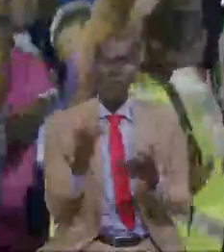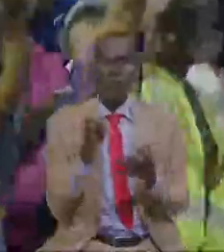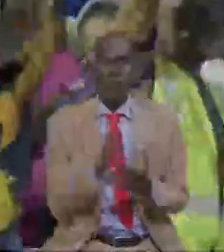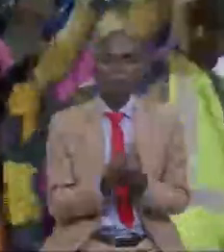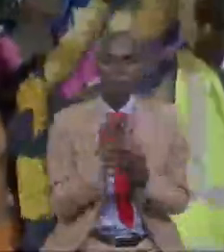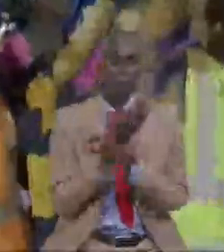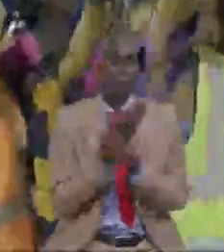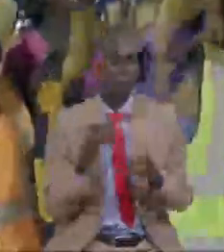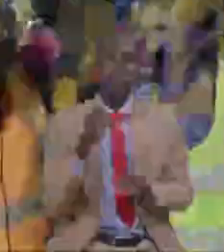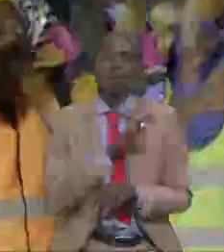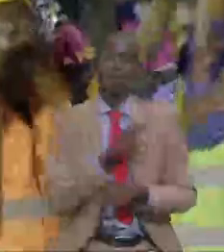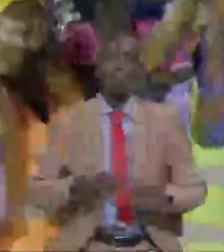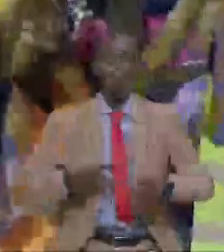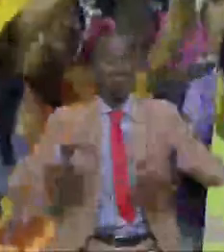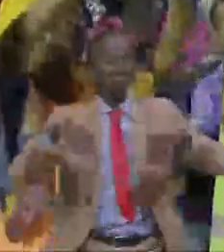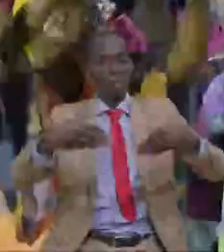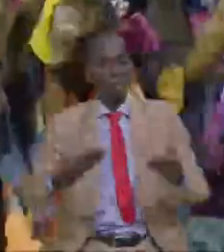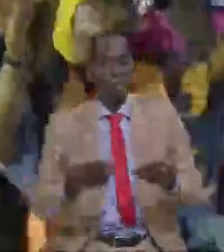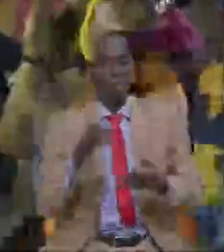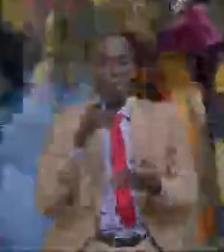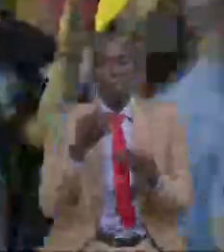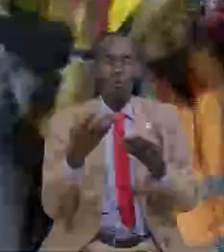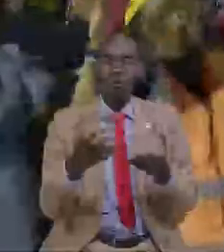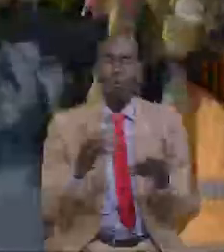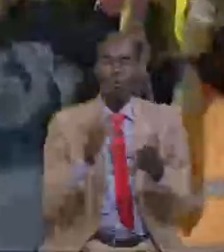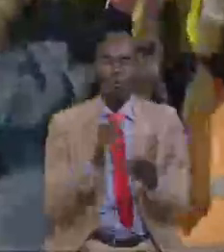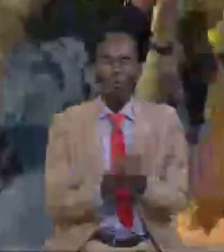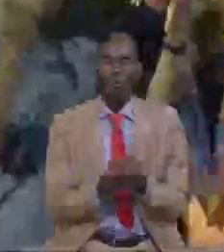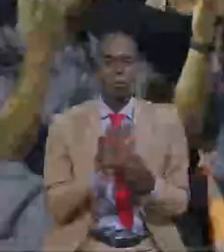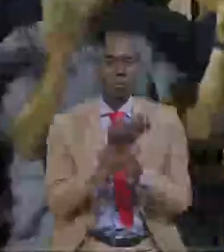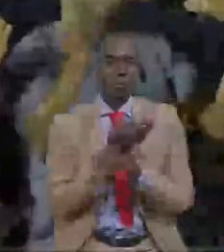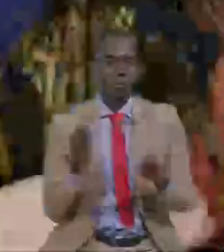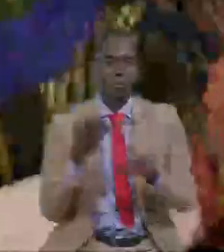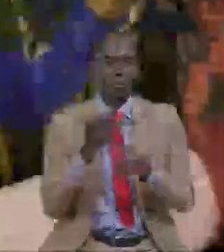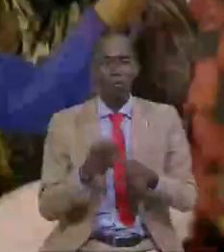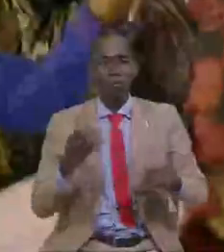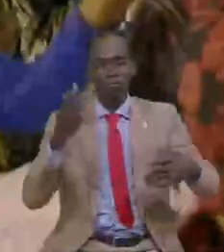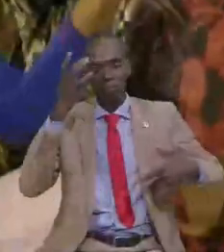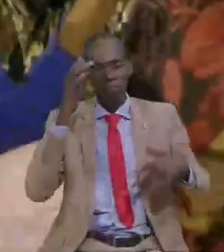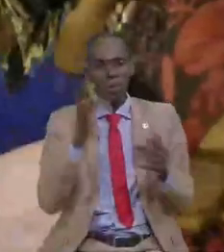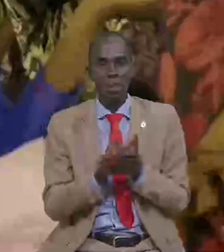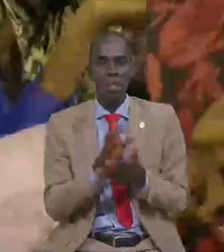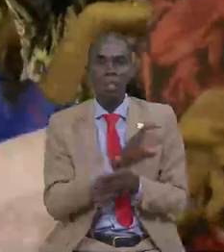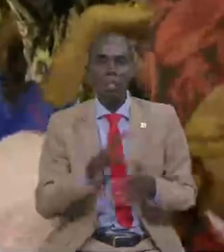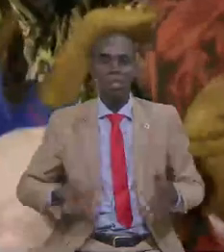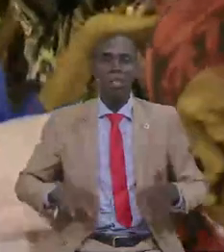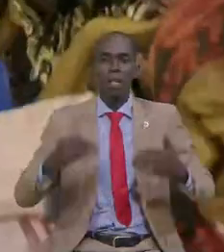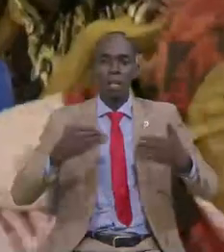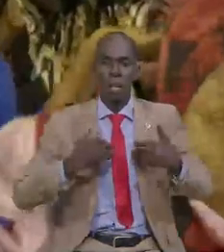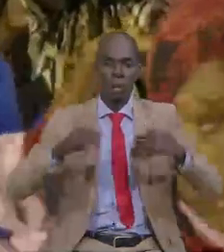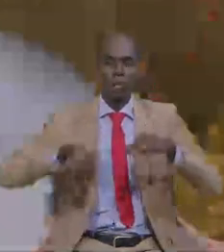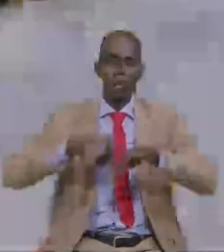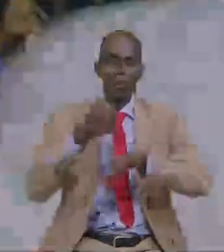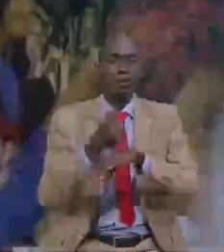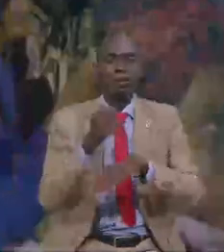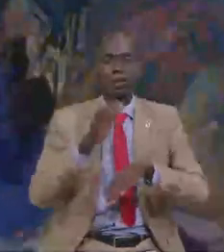un candidat pour la libération de toute maladie, de toute infirmité que Christ a accompli à